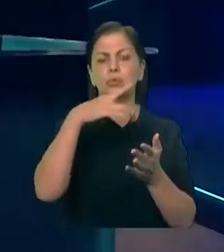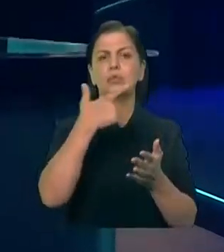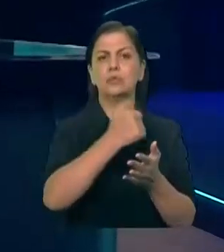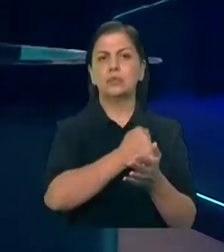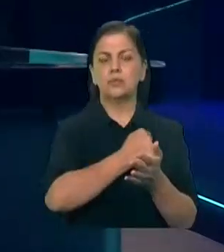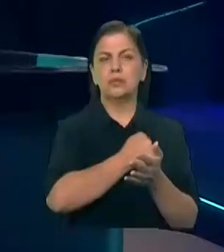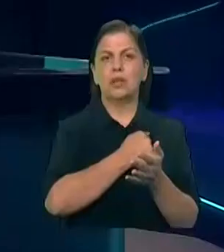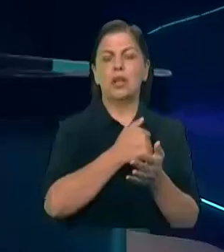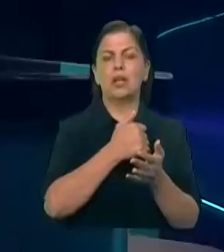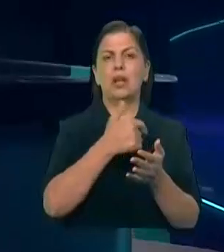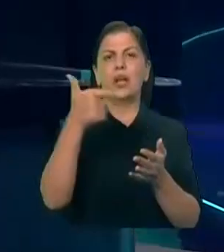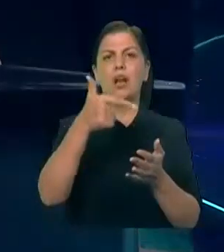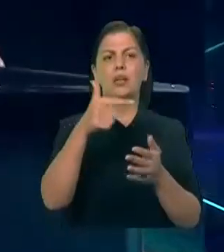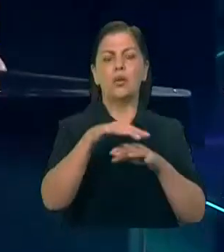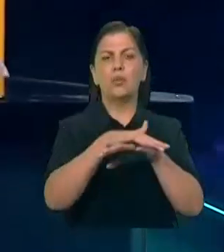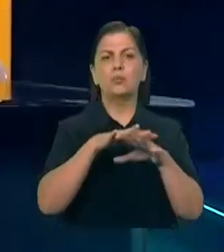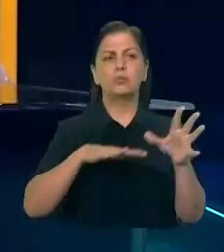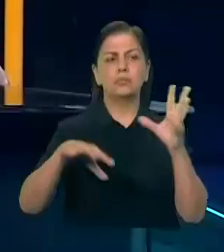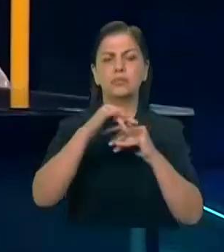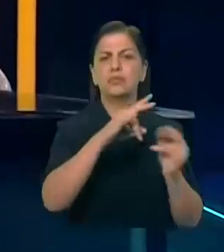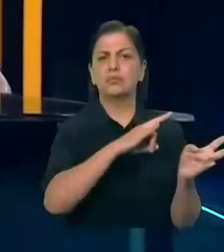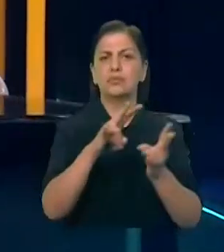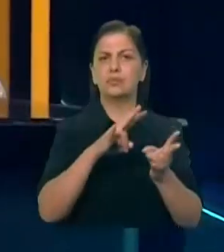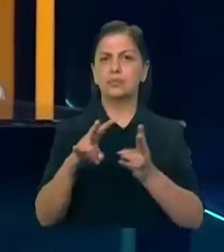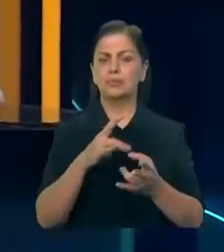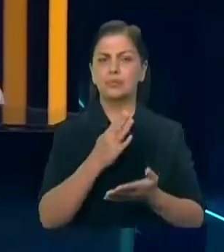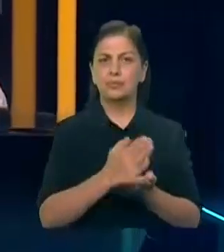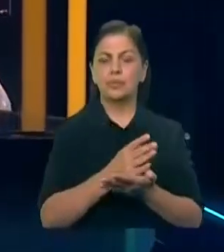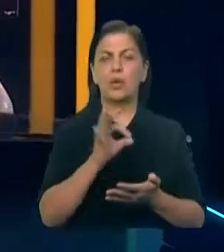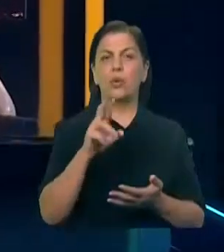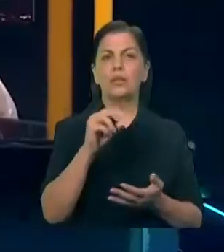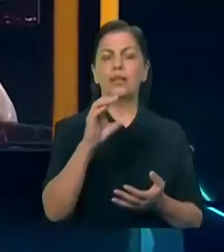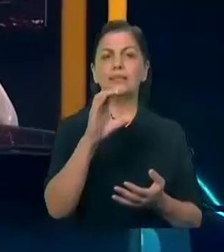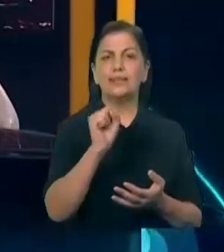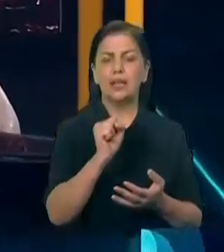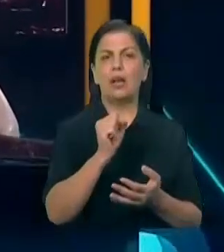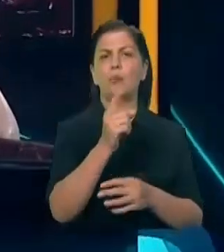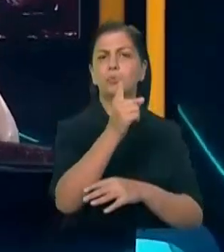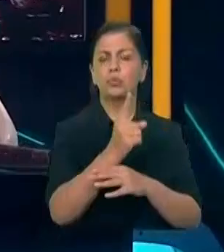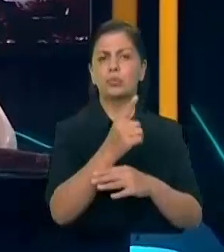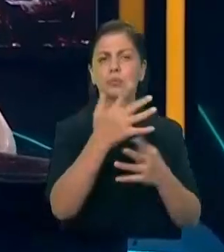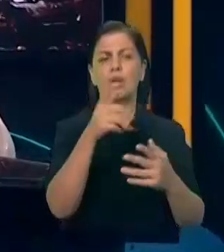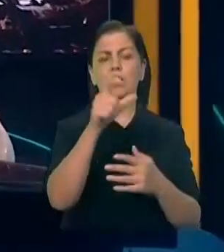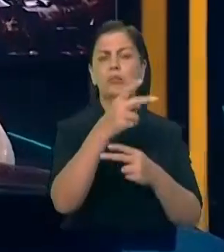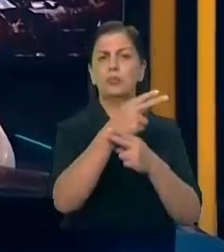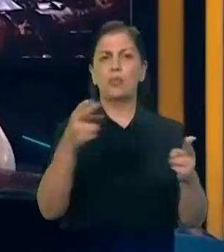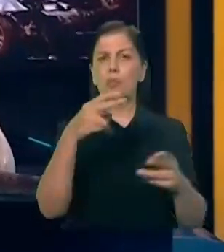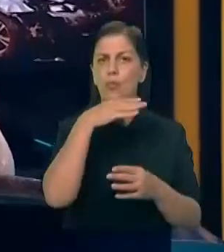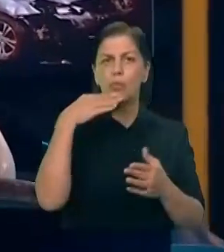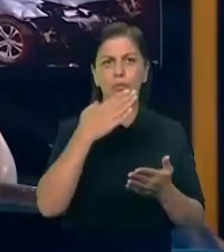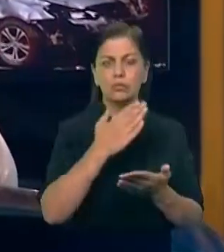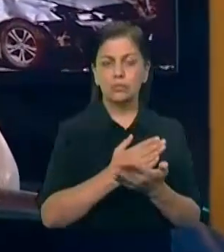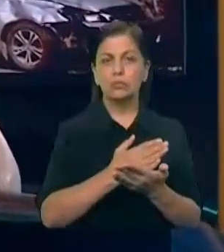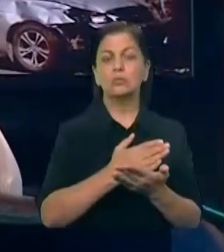qüvvələri mülki infrastruktura da zərbə vurub. Odessa'ya atılan zərbələr çox sayda insan tələfatına səbəb olub. Rusiyalı rəsmilər